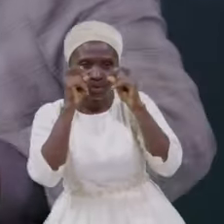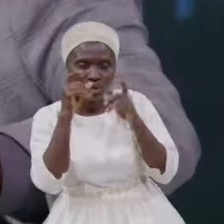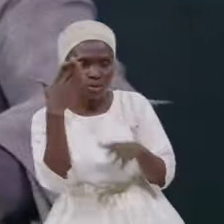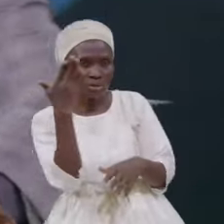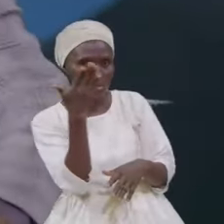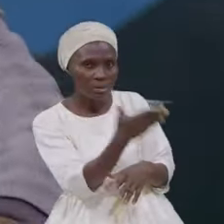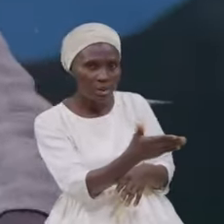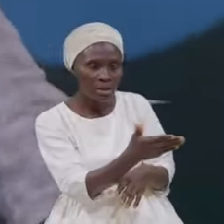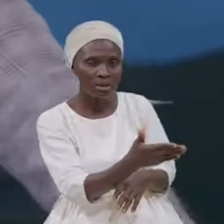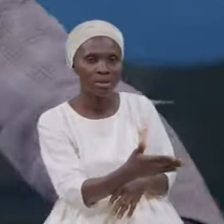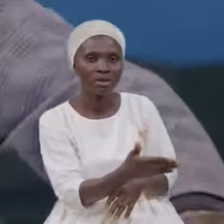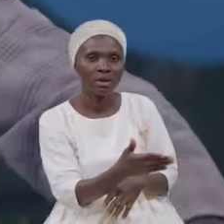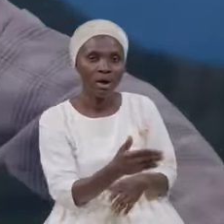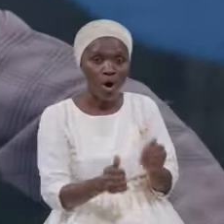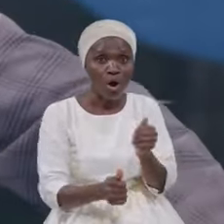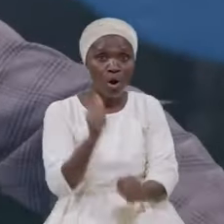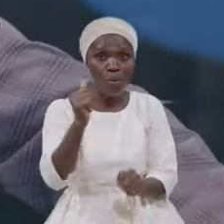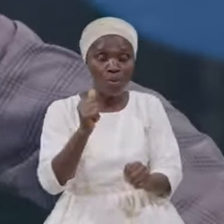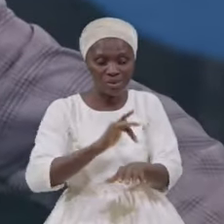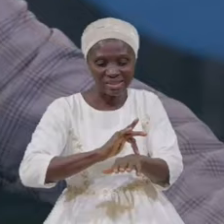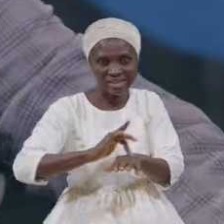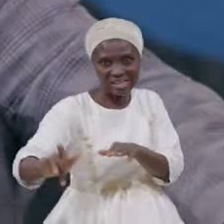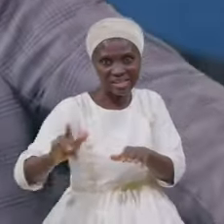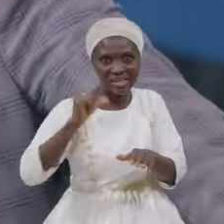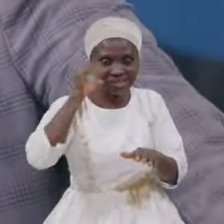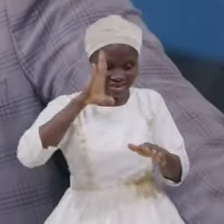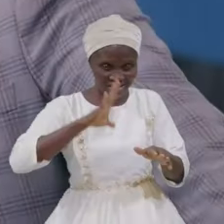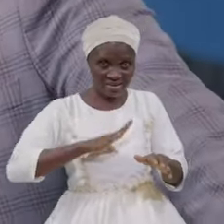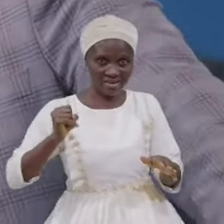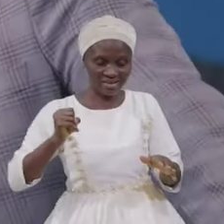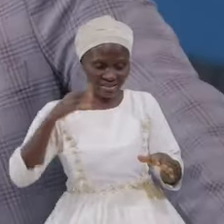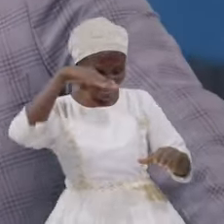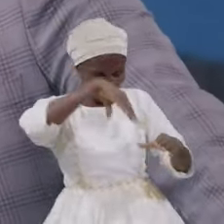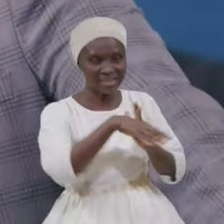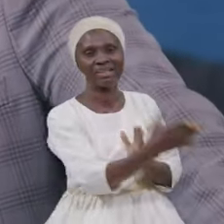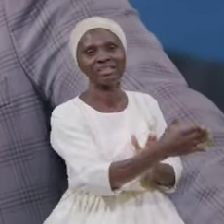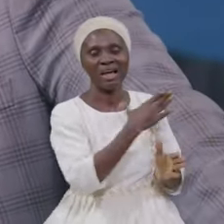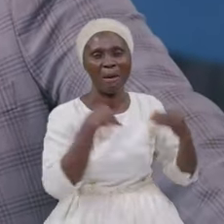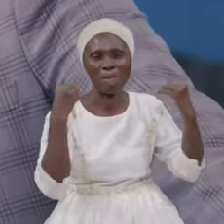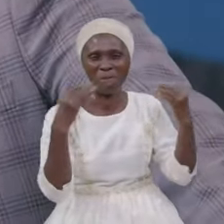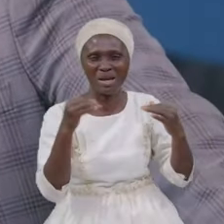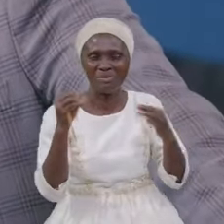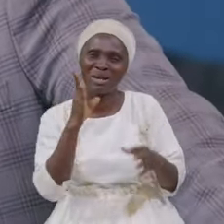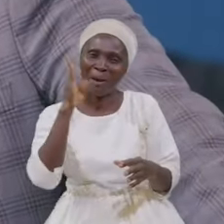téléphone-là. Qui a accès à toutes ces mauvaises choses. Ce